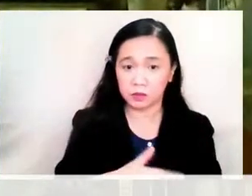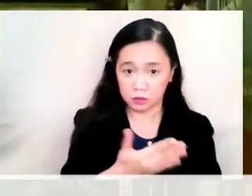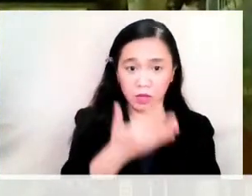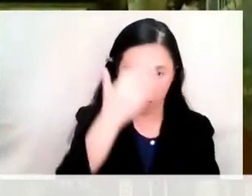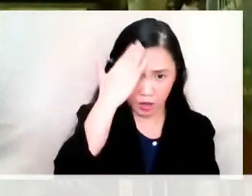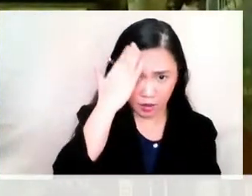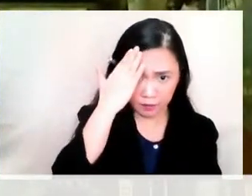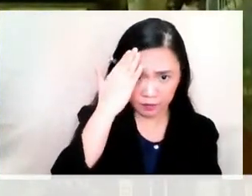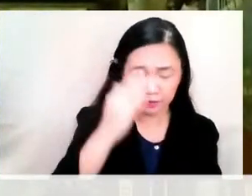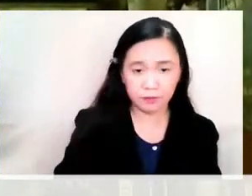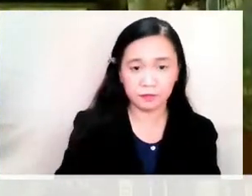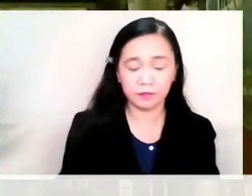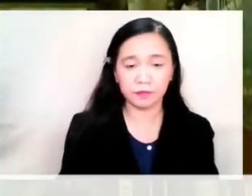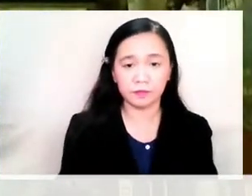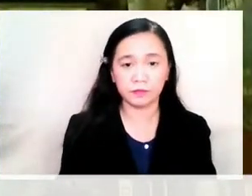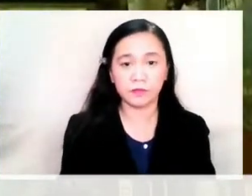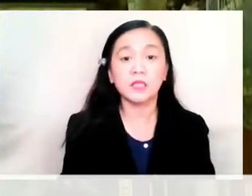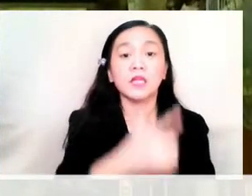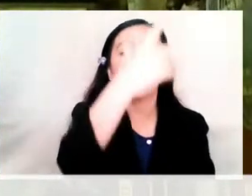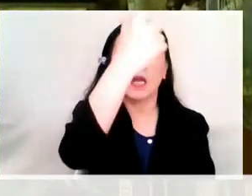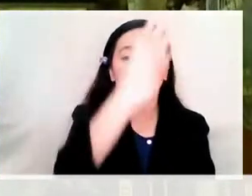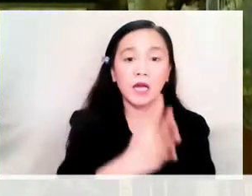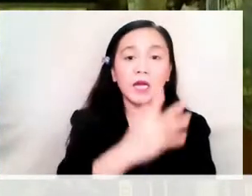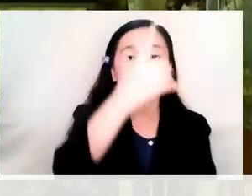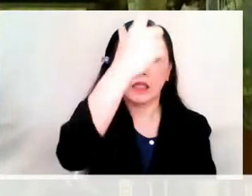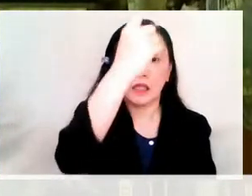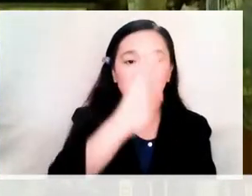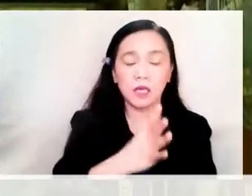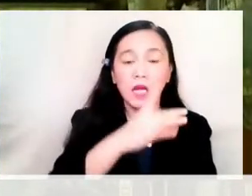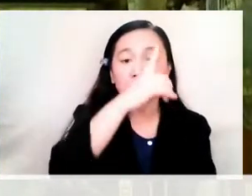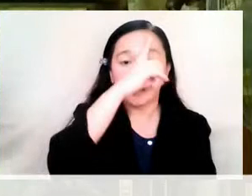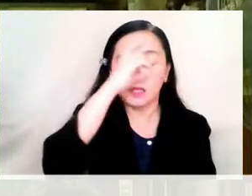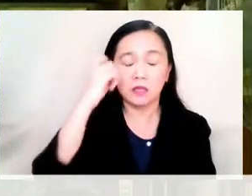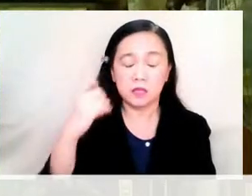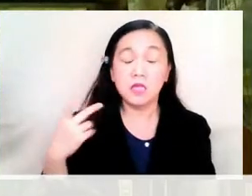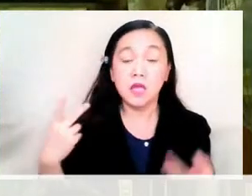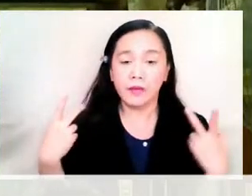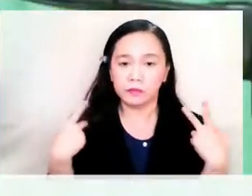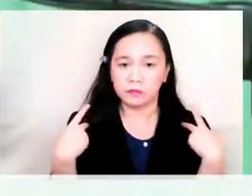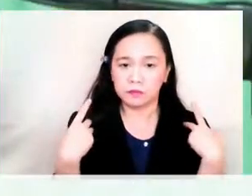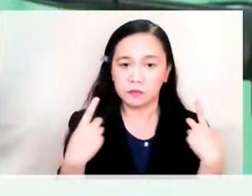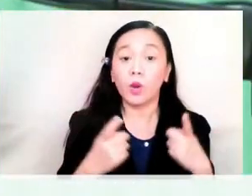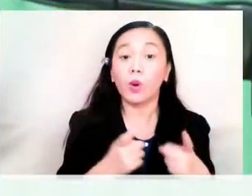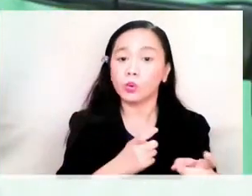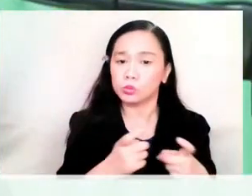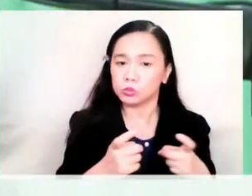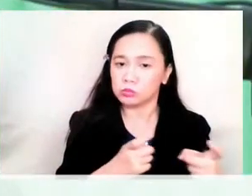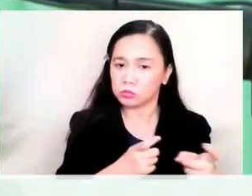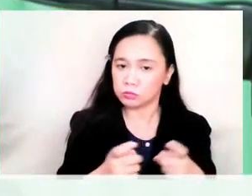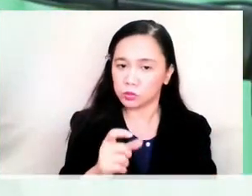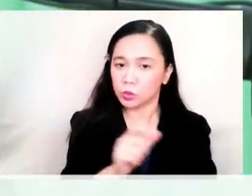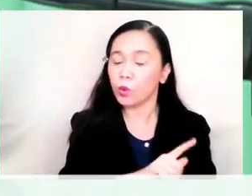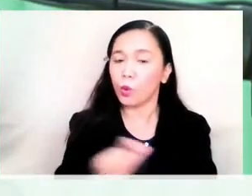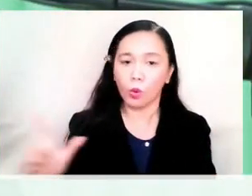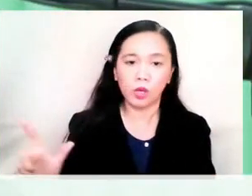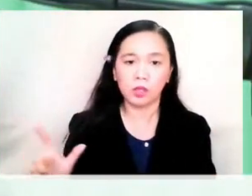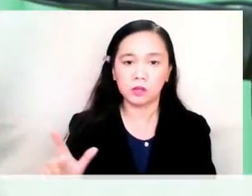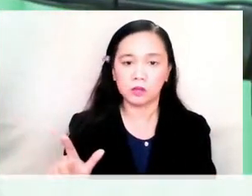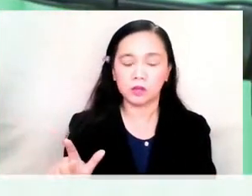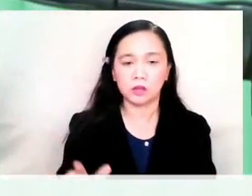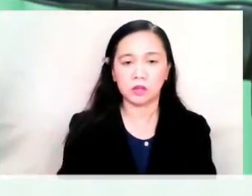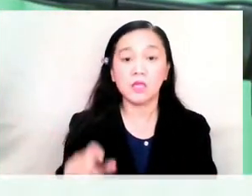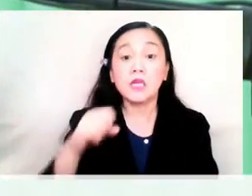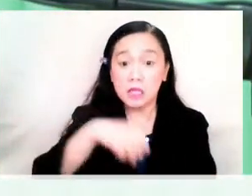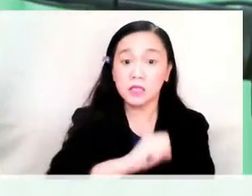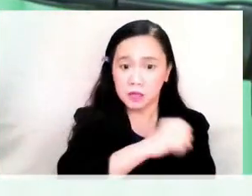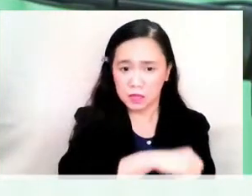Ang Diyos ay Diyos sapagkat may control siya ng lahat. Pati na ang dagat ay nakokontrol